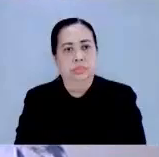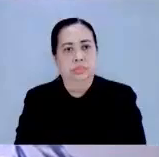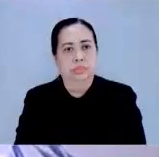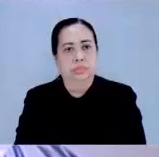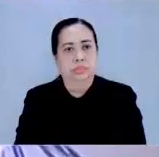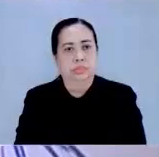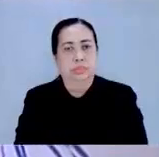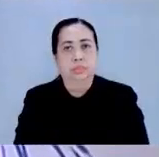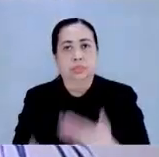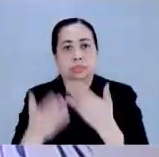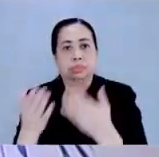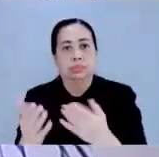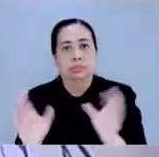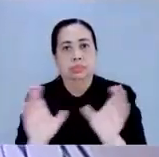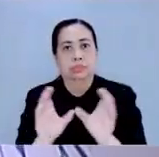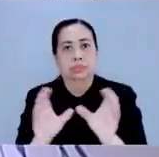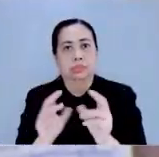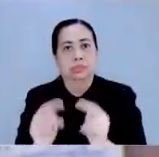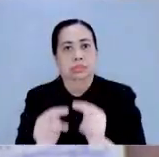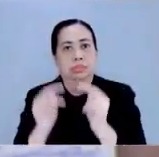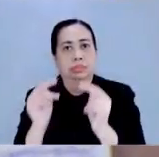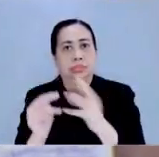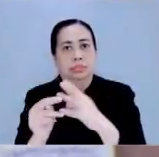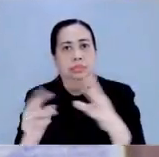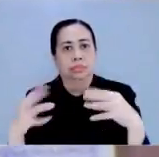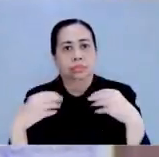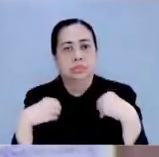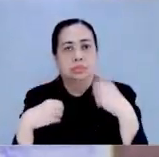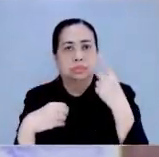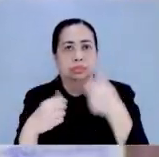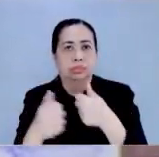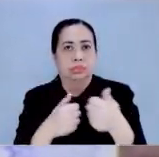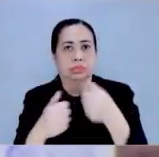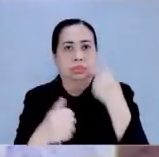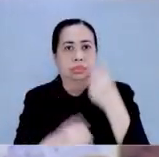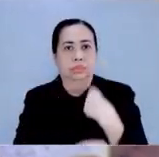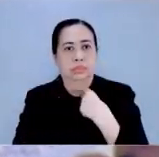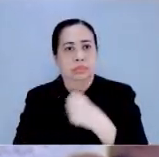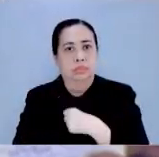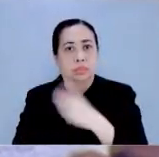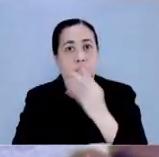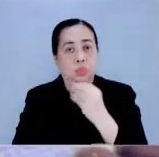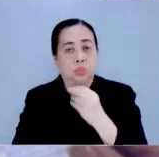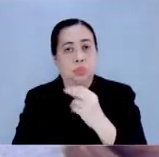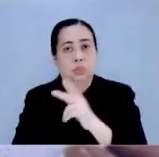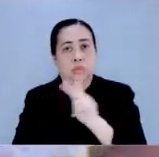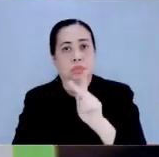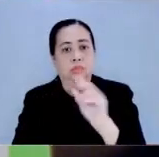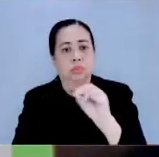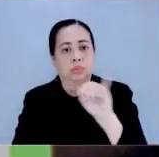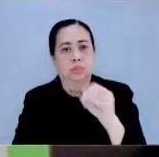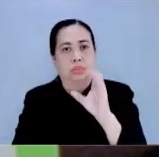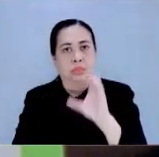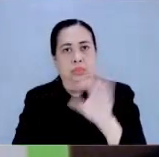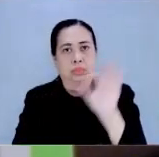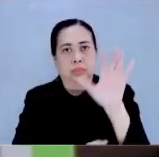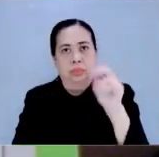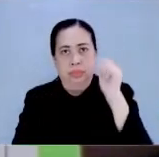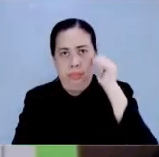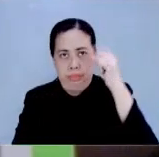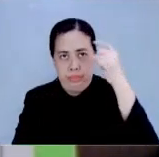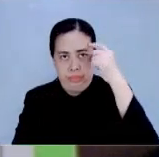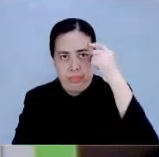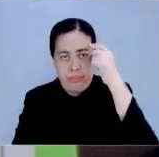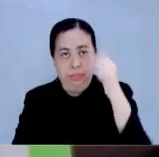Naghain ang Certificate of Nomination and Acceptance para tumakbong senador si Kingdom of Jesus Christ leader Pastor Apollo